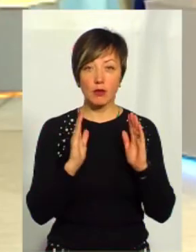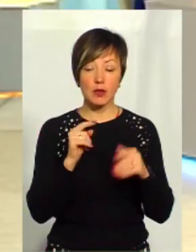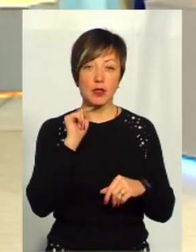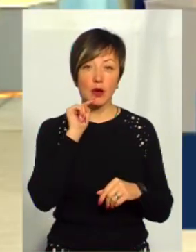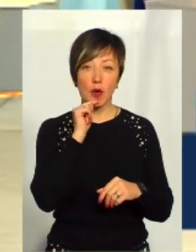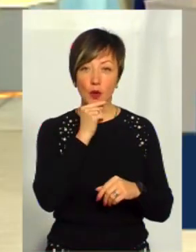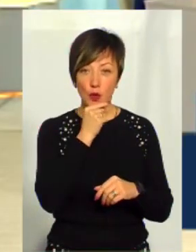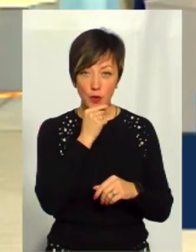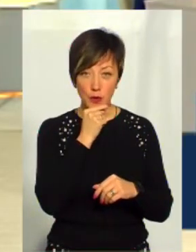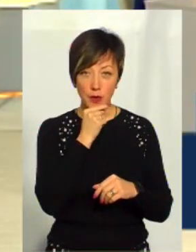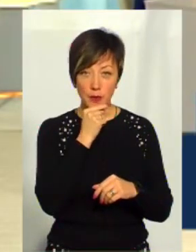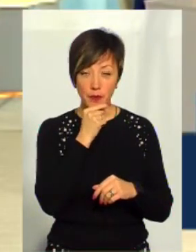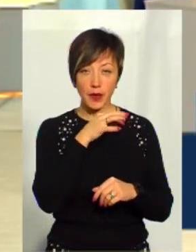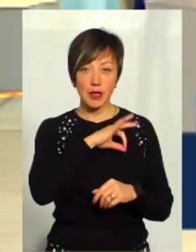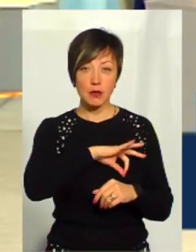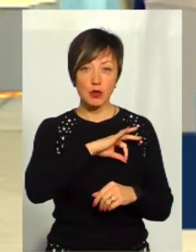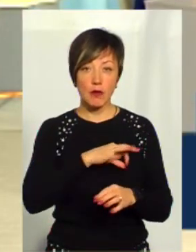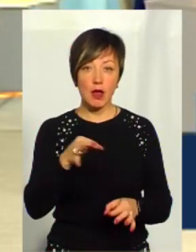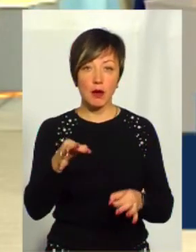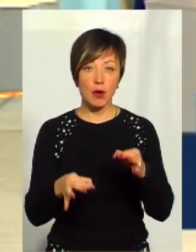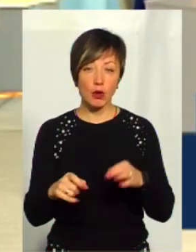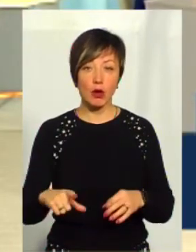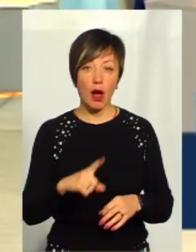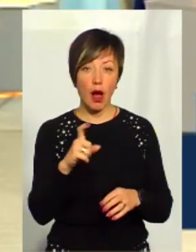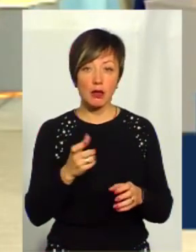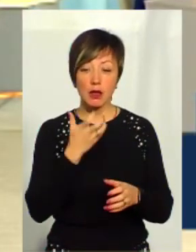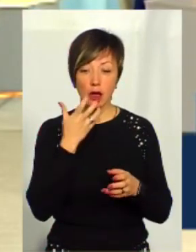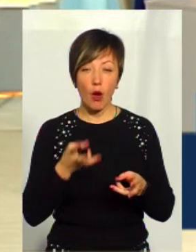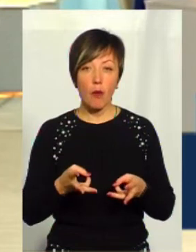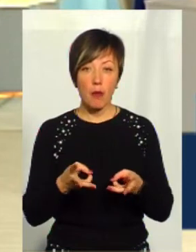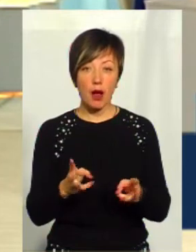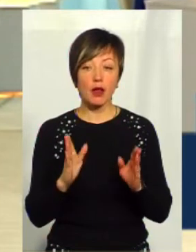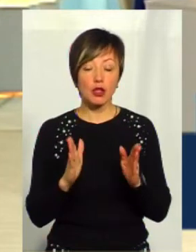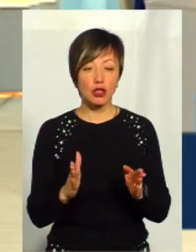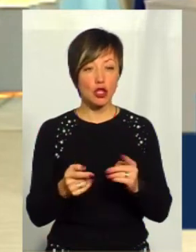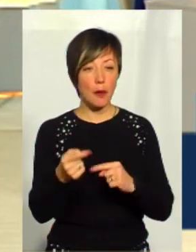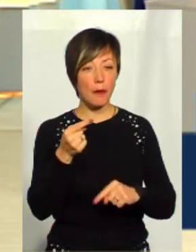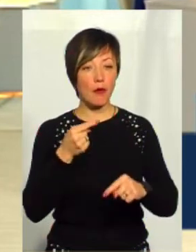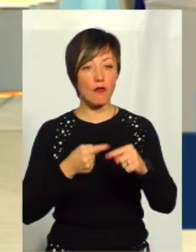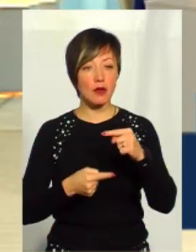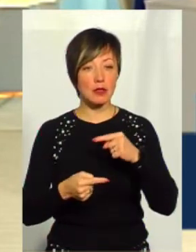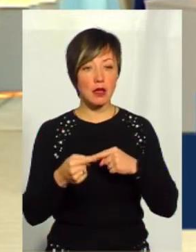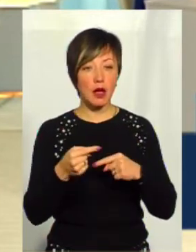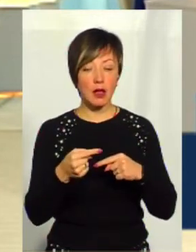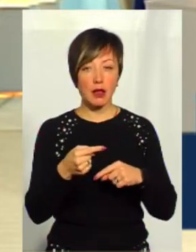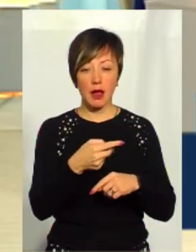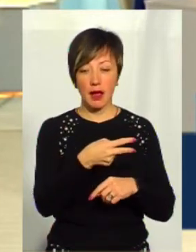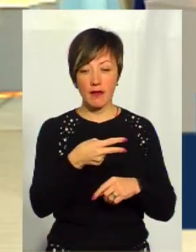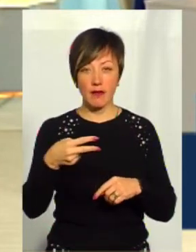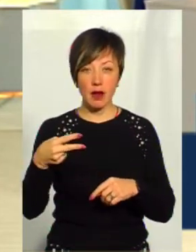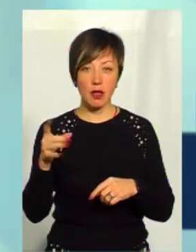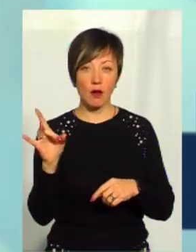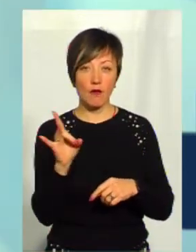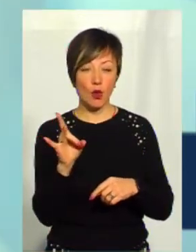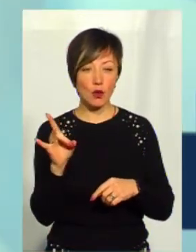зекономили споживання природнього газу на опалення, ми лише повертали їм еквівалент в розмірі